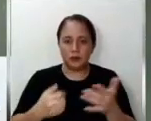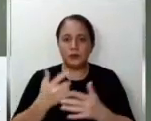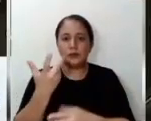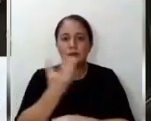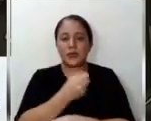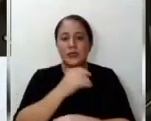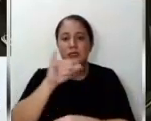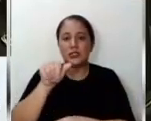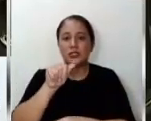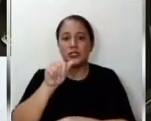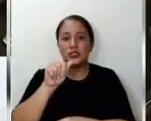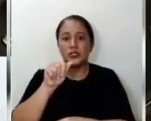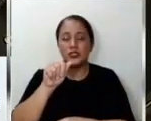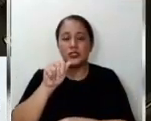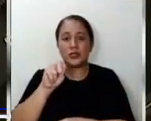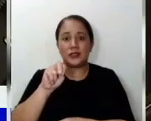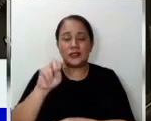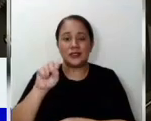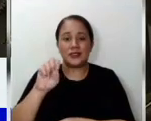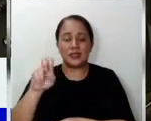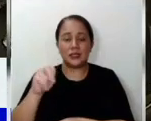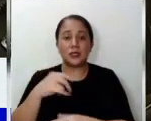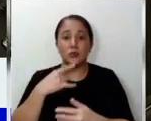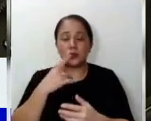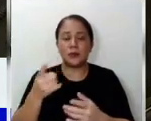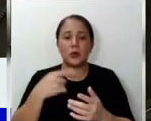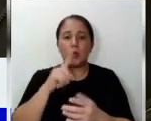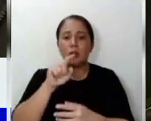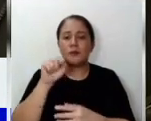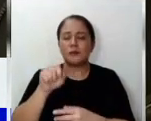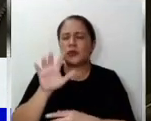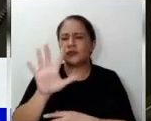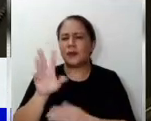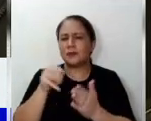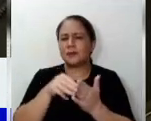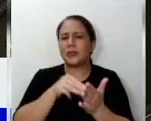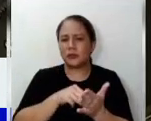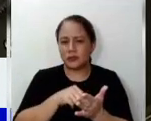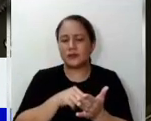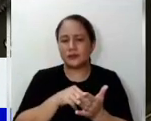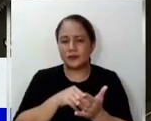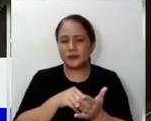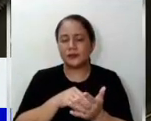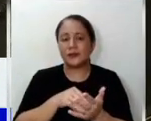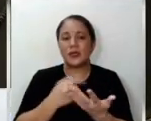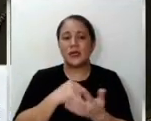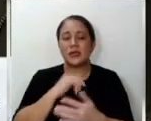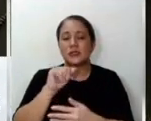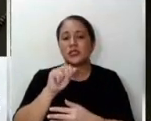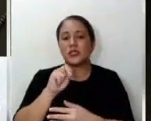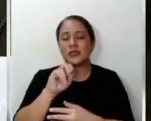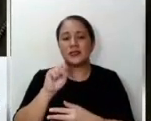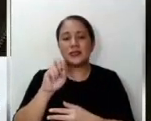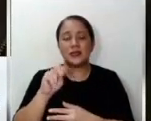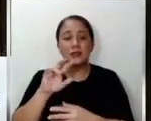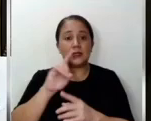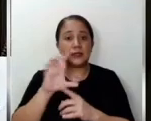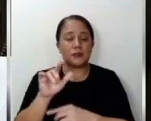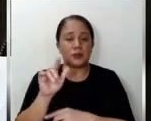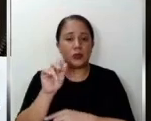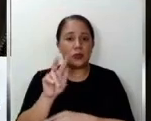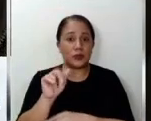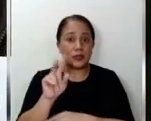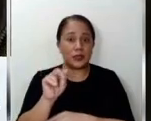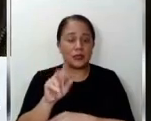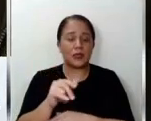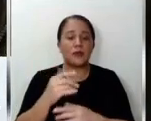vaccines. Merong confirmed na darating na 1.5 million Janssen doses on December 13. Ito ay galing